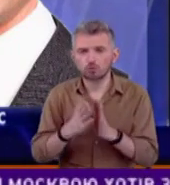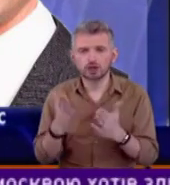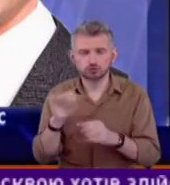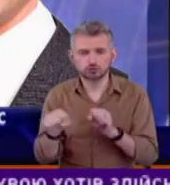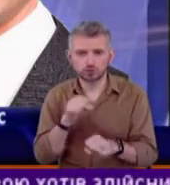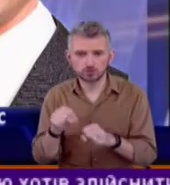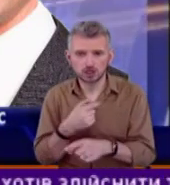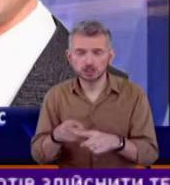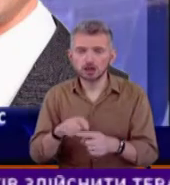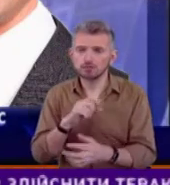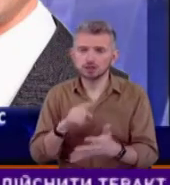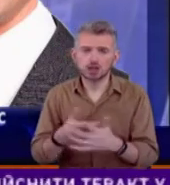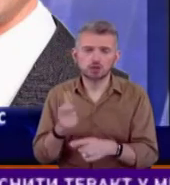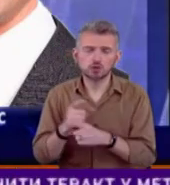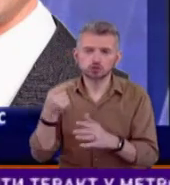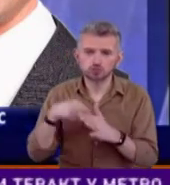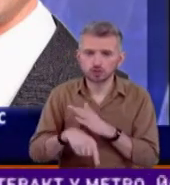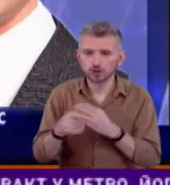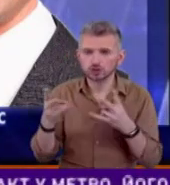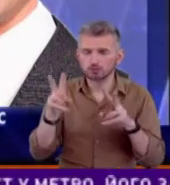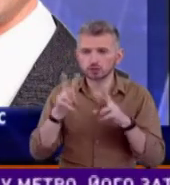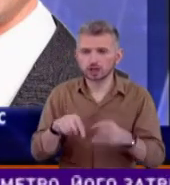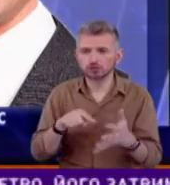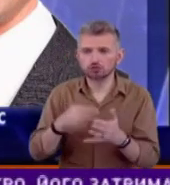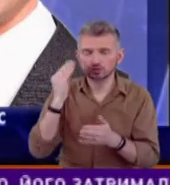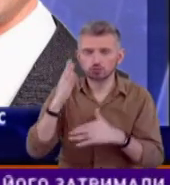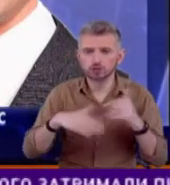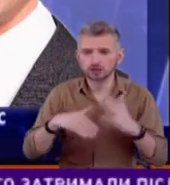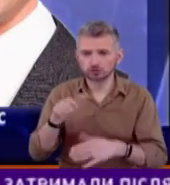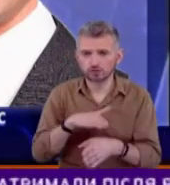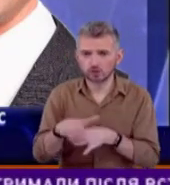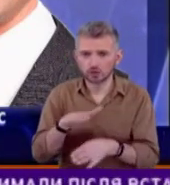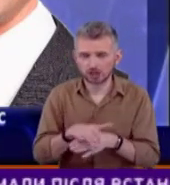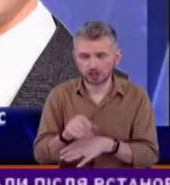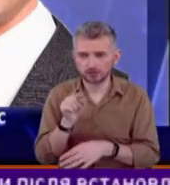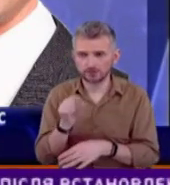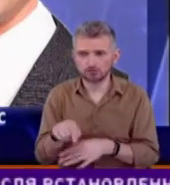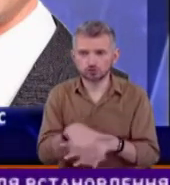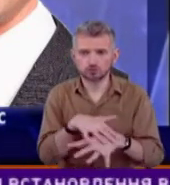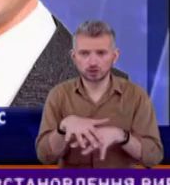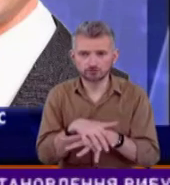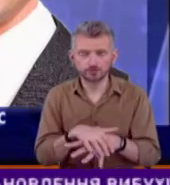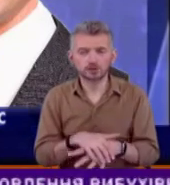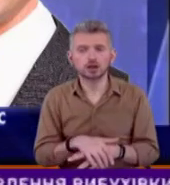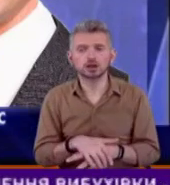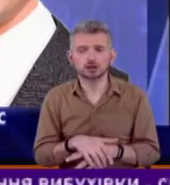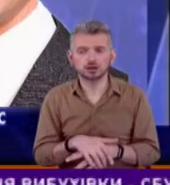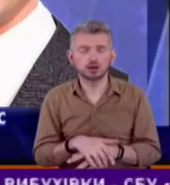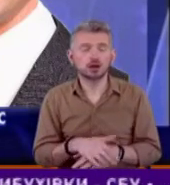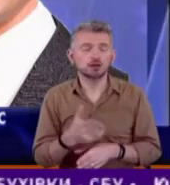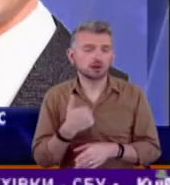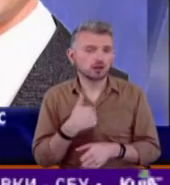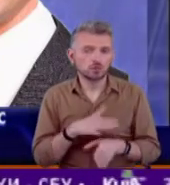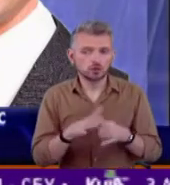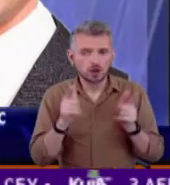питання більш глибокіше. Його треба розглядати з точки зору практичного виконання їм суспільством. Пане Володимир, так, да,